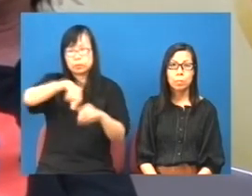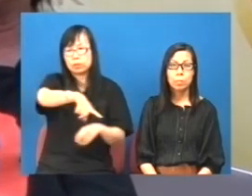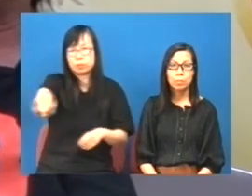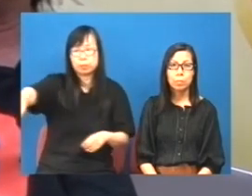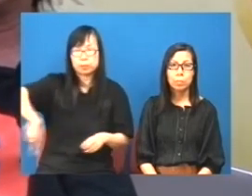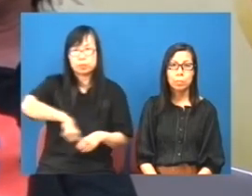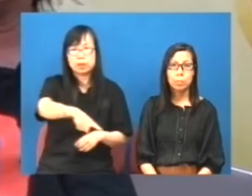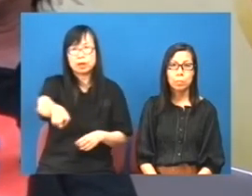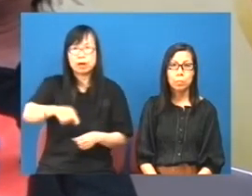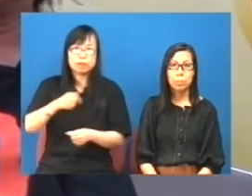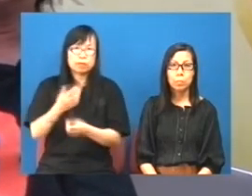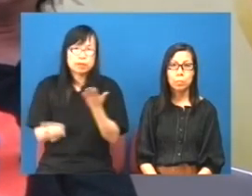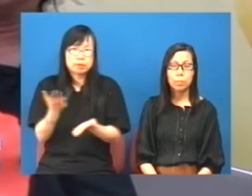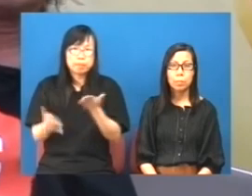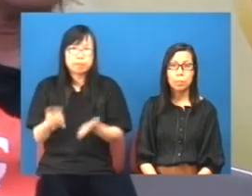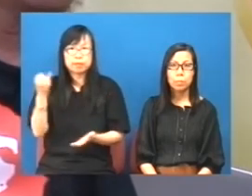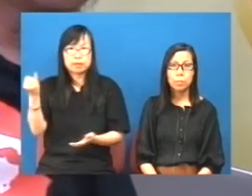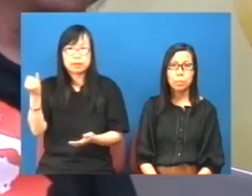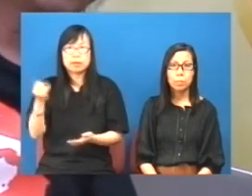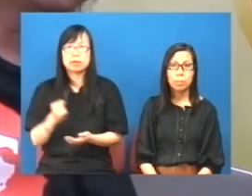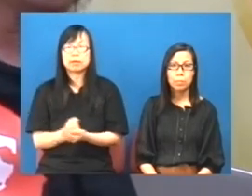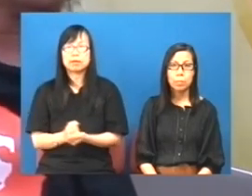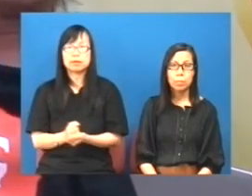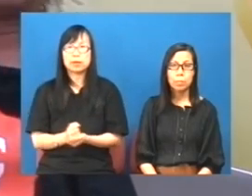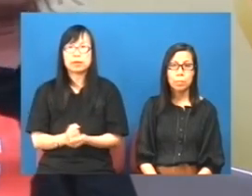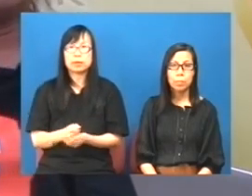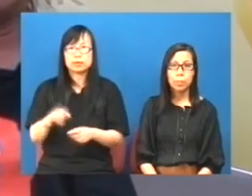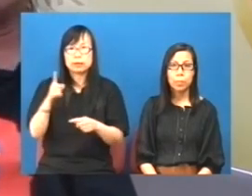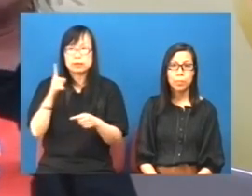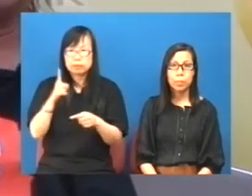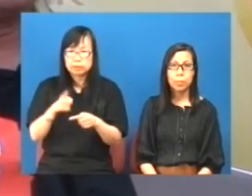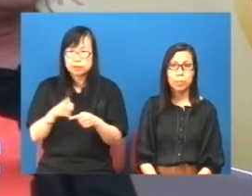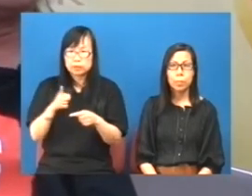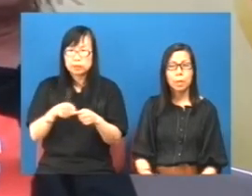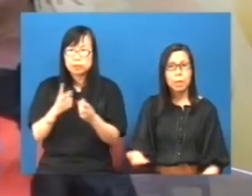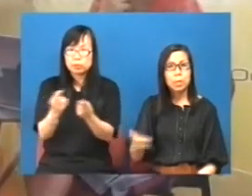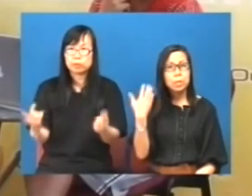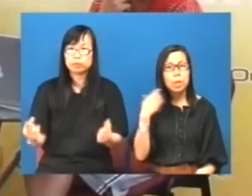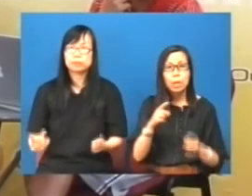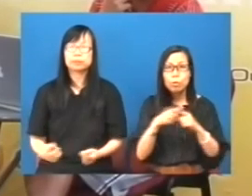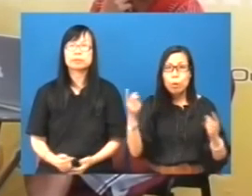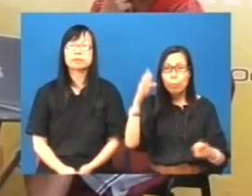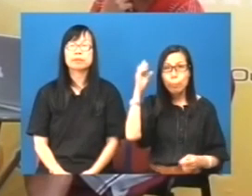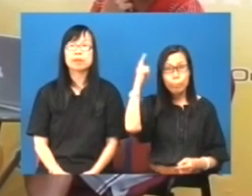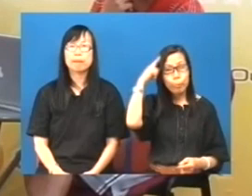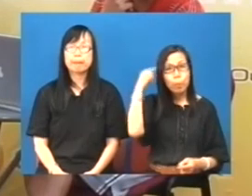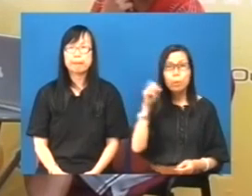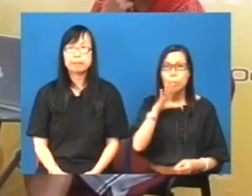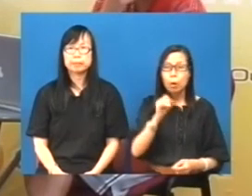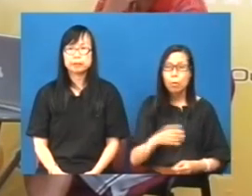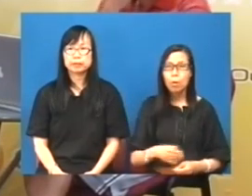或者是如果不行的時候用放真草去代替一些真草的球場剛才我提過一個問題我自己都